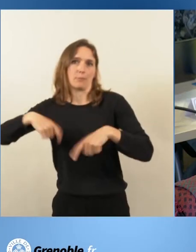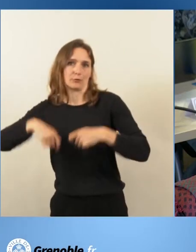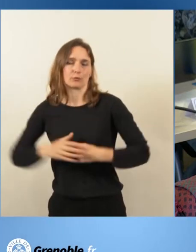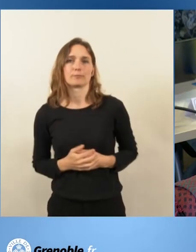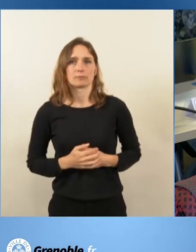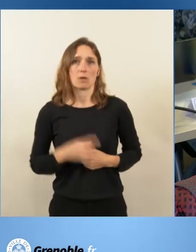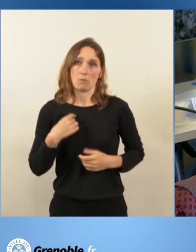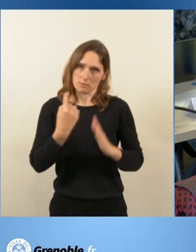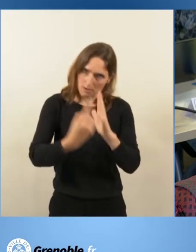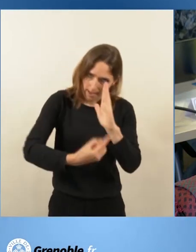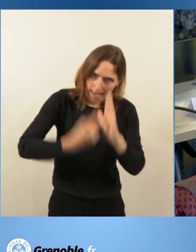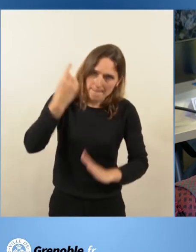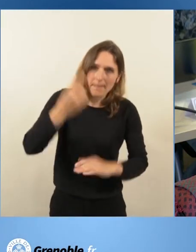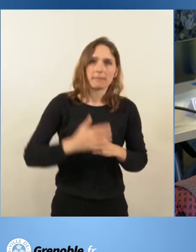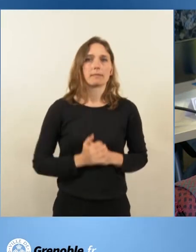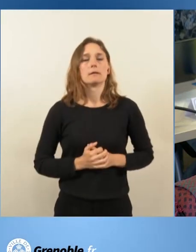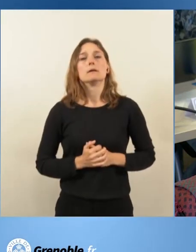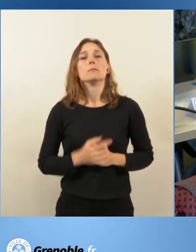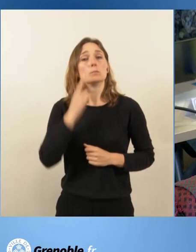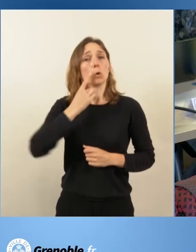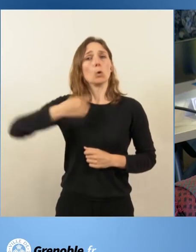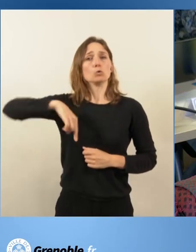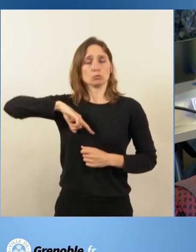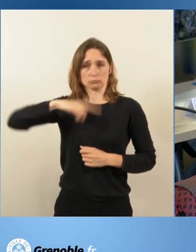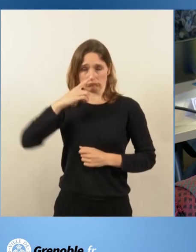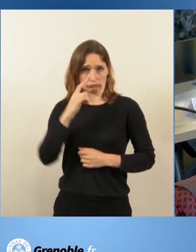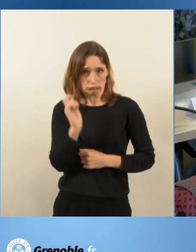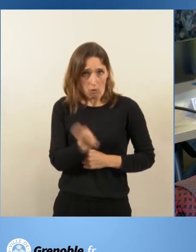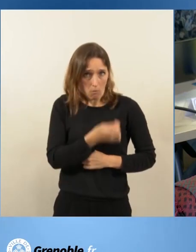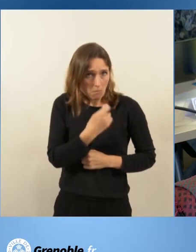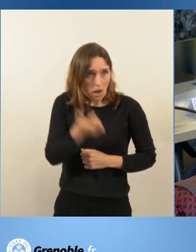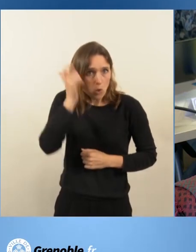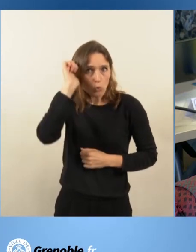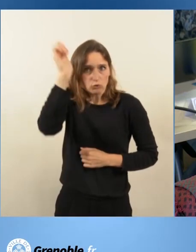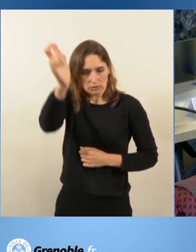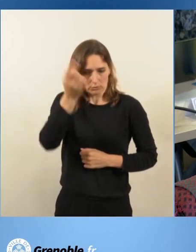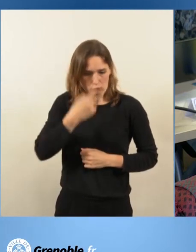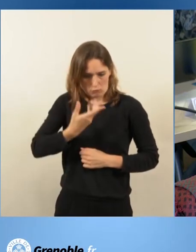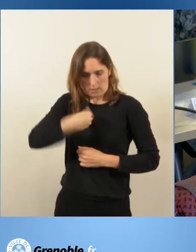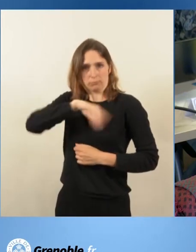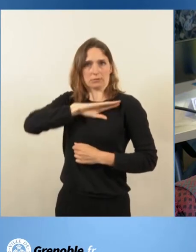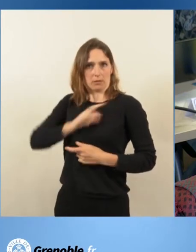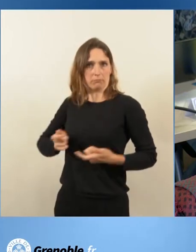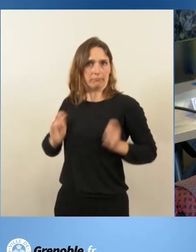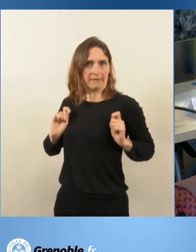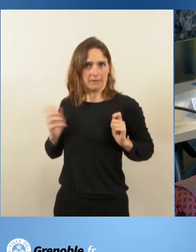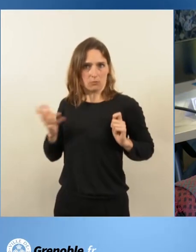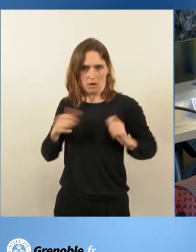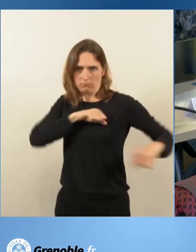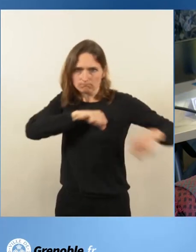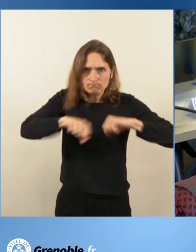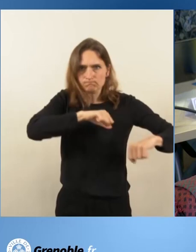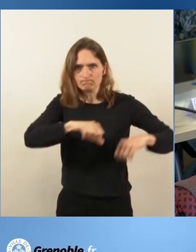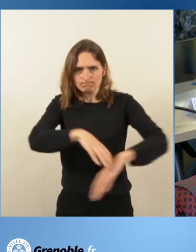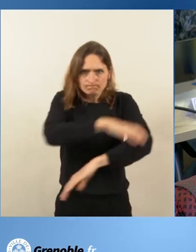et je redis que pour nous il est normal il est logique et il va de notre responsabilité de mettre tout en oeuvre pour que